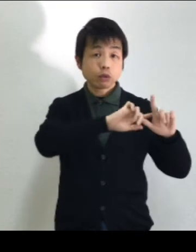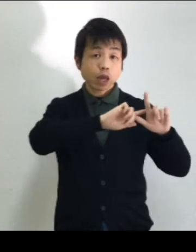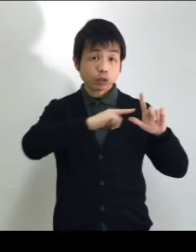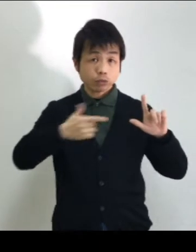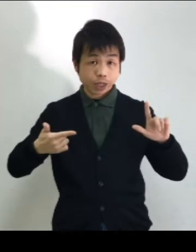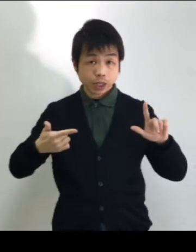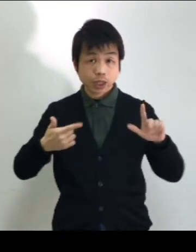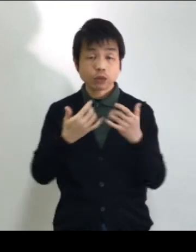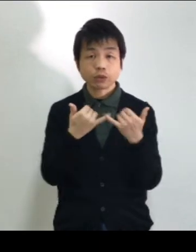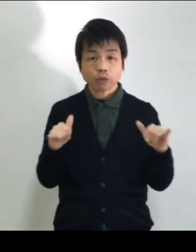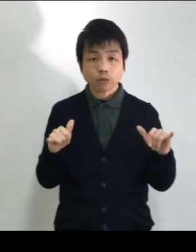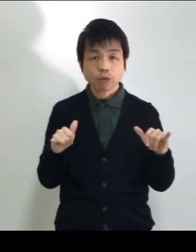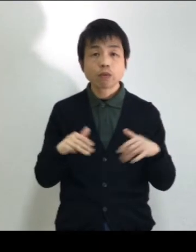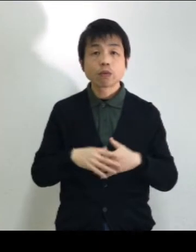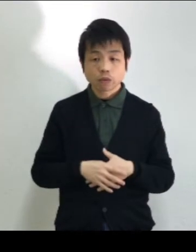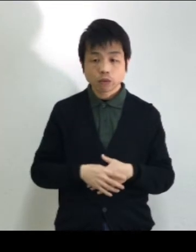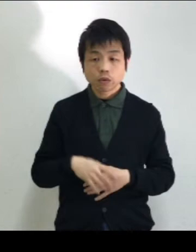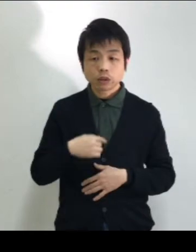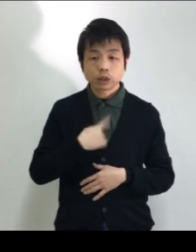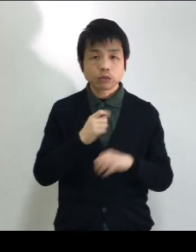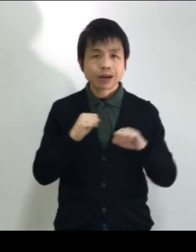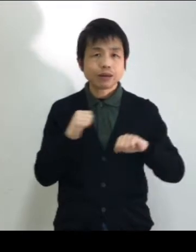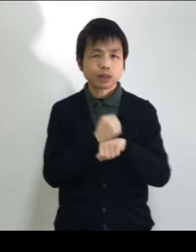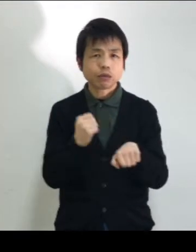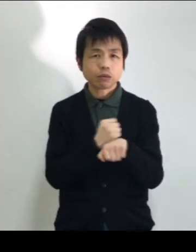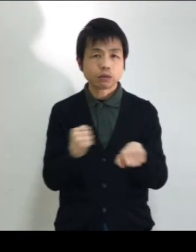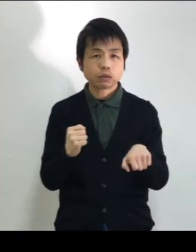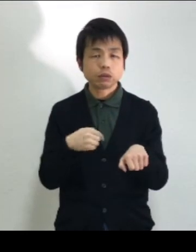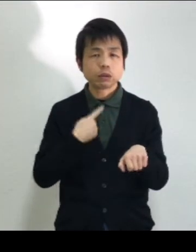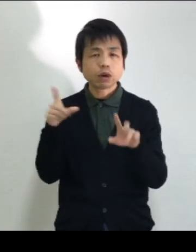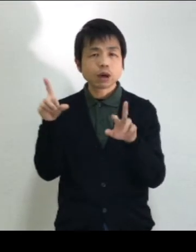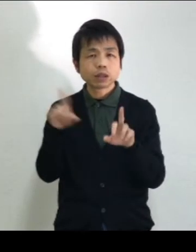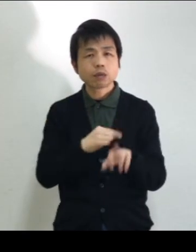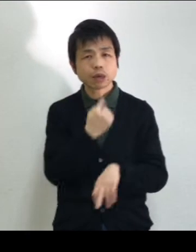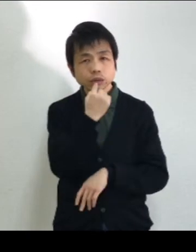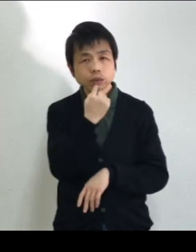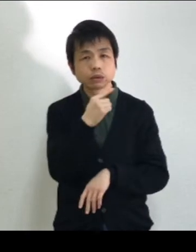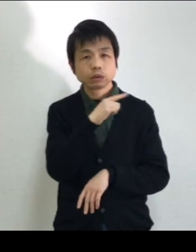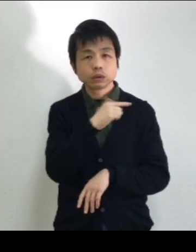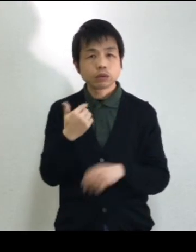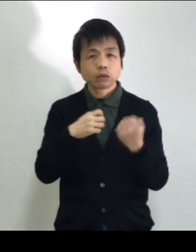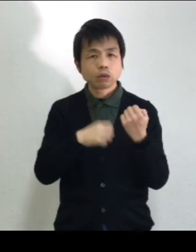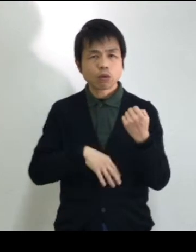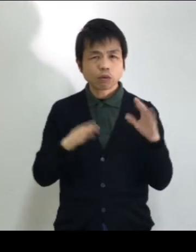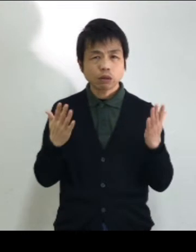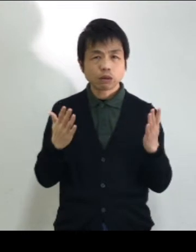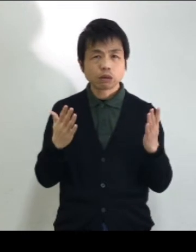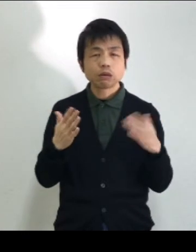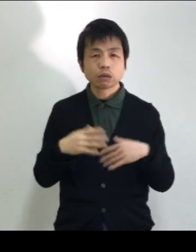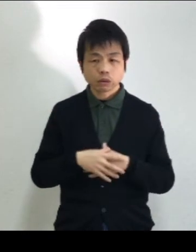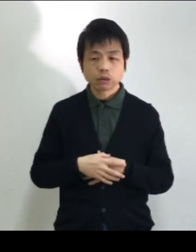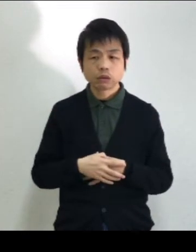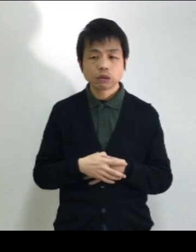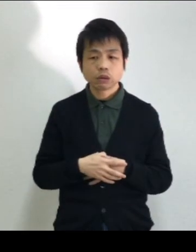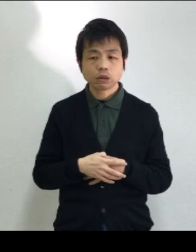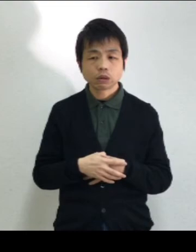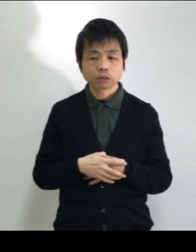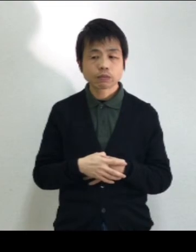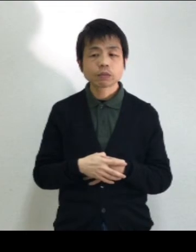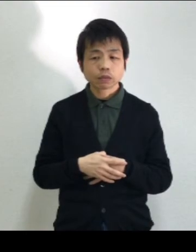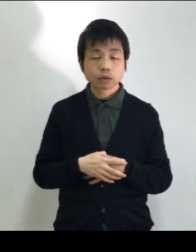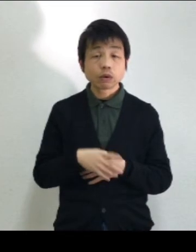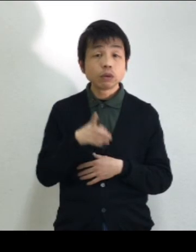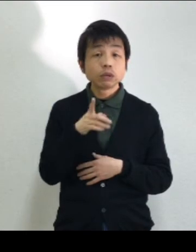の人たちを切って、自分たちは生きづらいんだ、自分たちはセクマイなんだって、でも何の根拠もないというか、だ